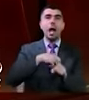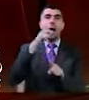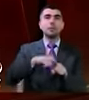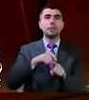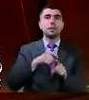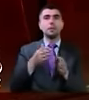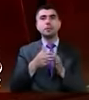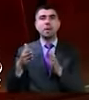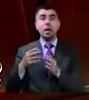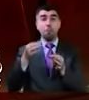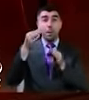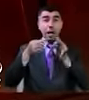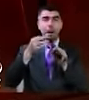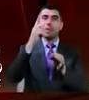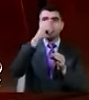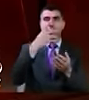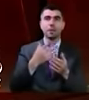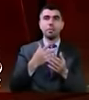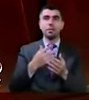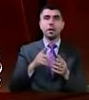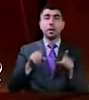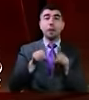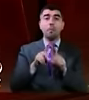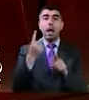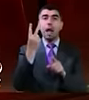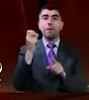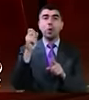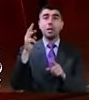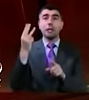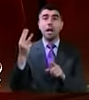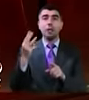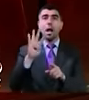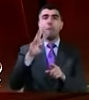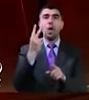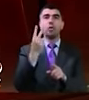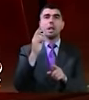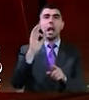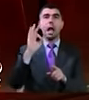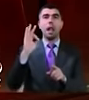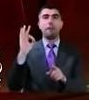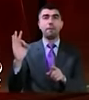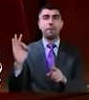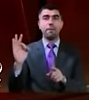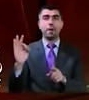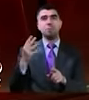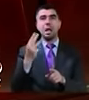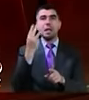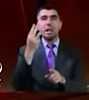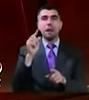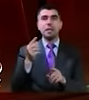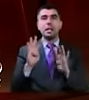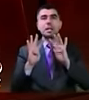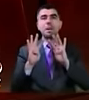لأن سنة 2013 يلا عندنا 24435 قضية، وهو ما يساوي نسبة 3.8 من